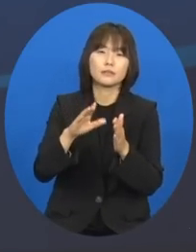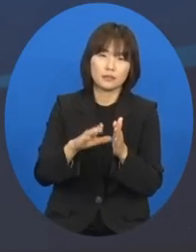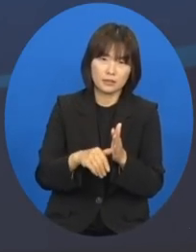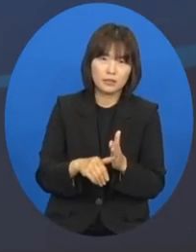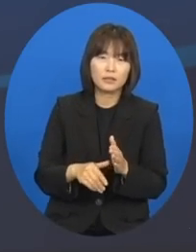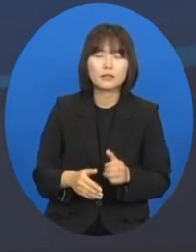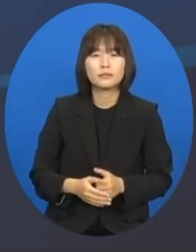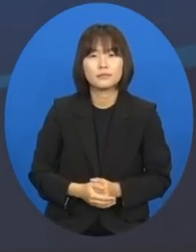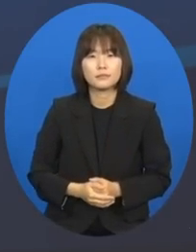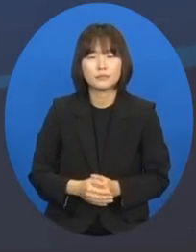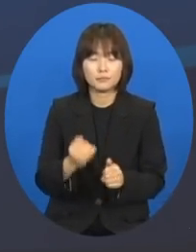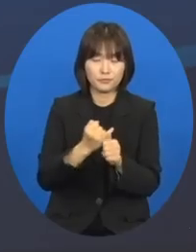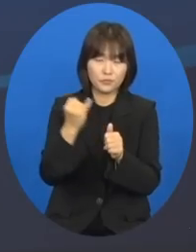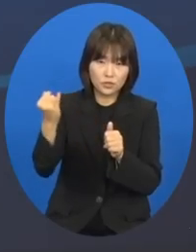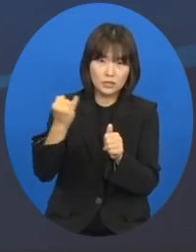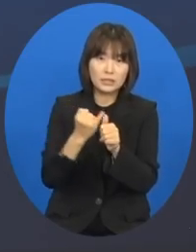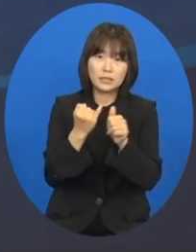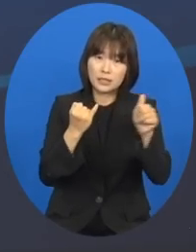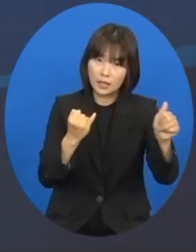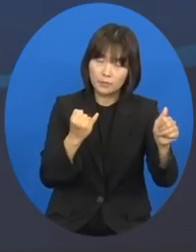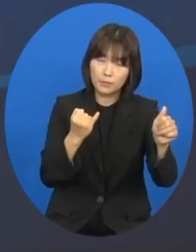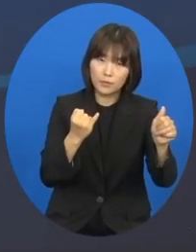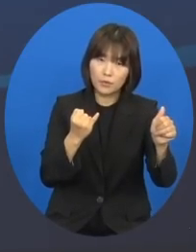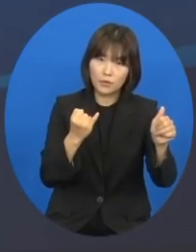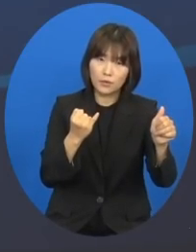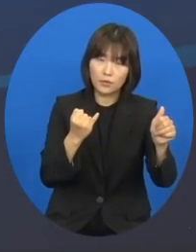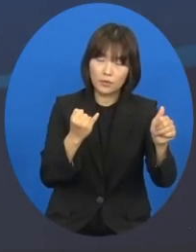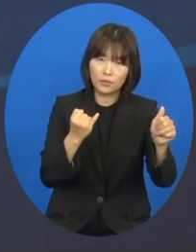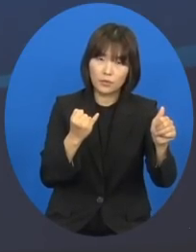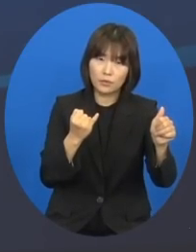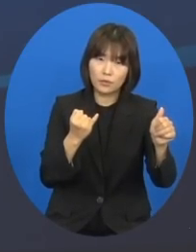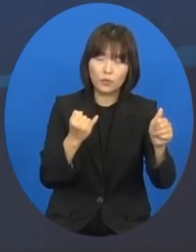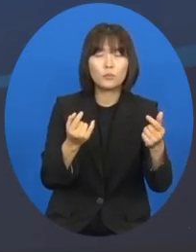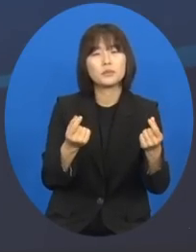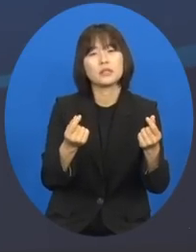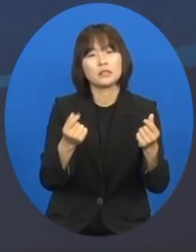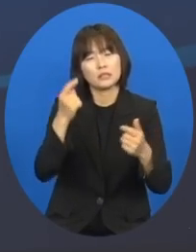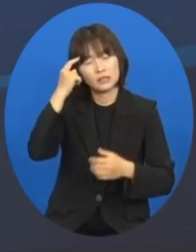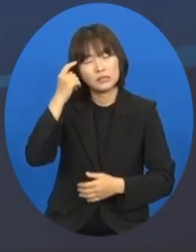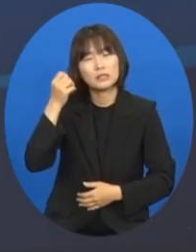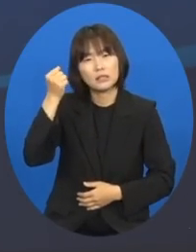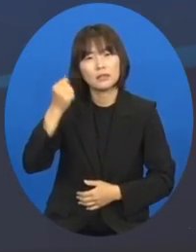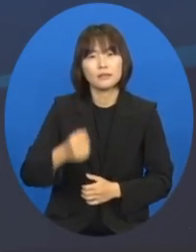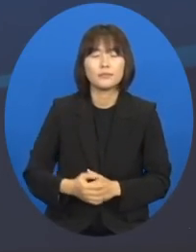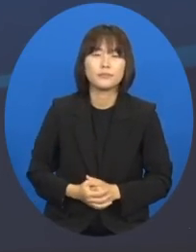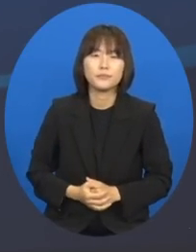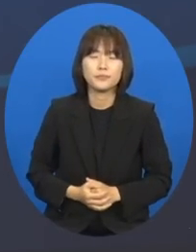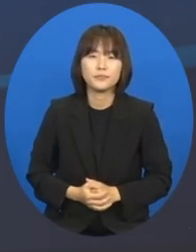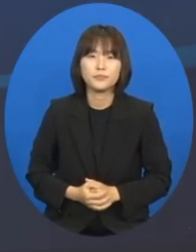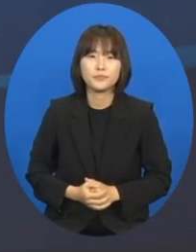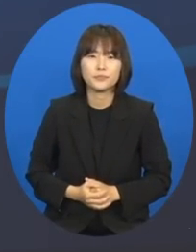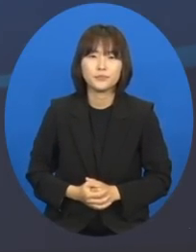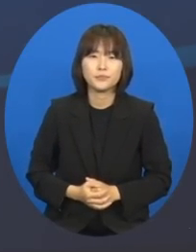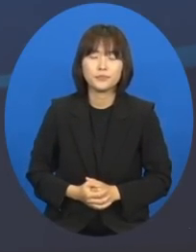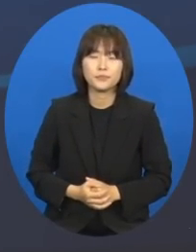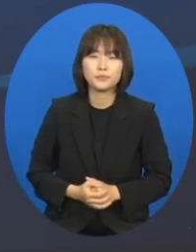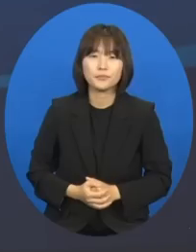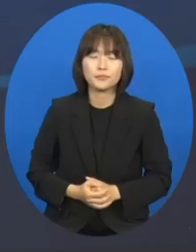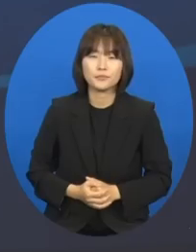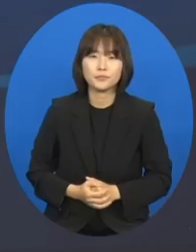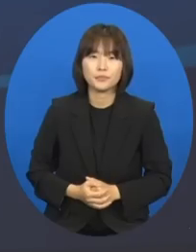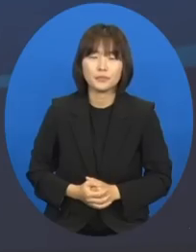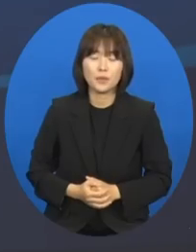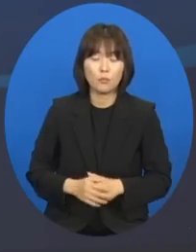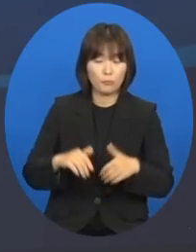아내와 남편의 구도인 경우가 대부분이겠다 이런 생각을 하고 왔어요 물론 항상 그런 것은 아니에요